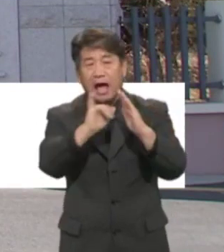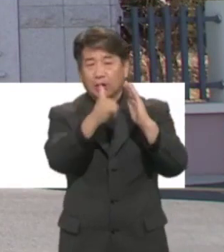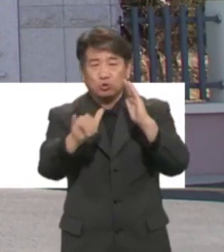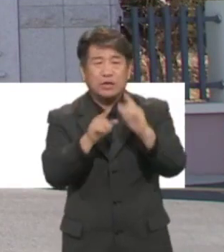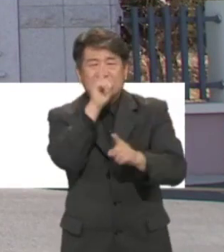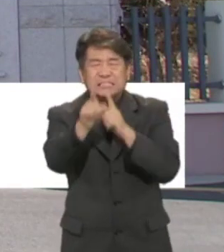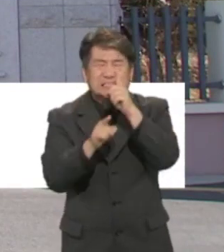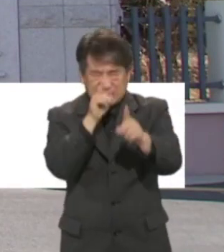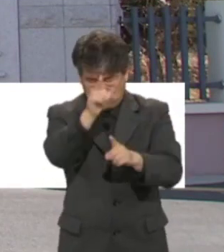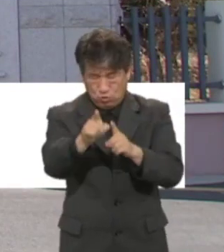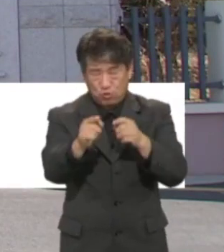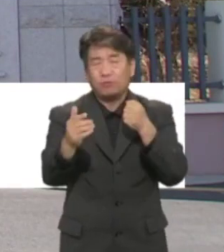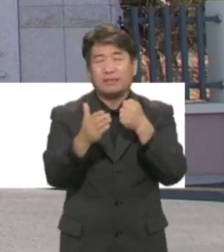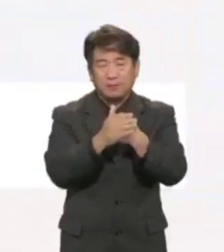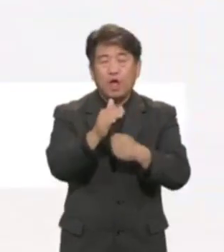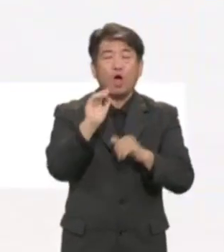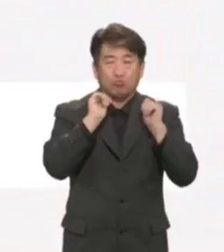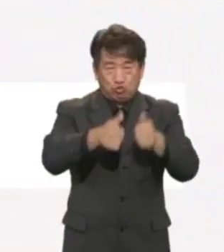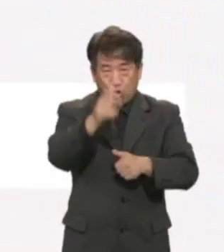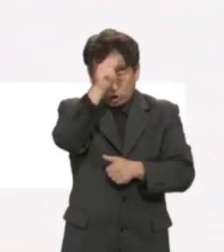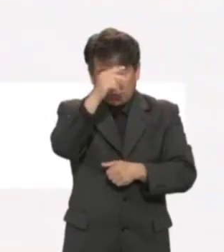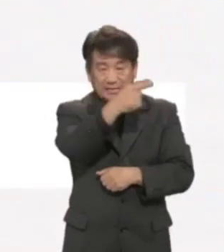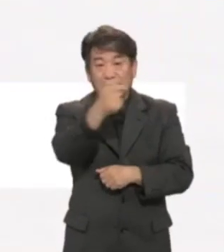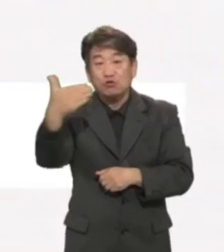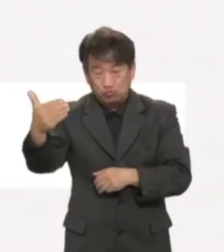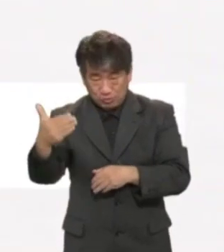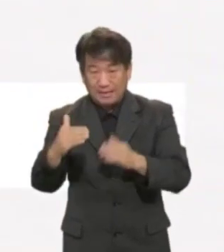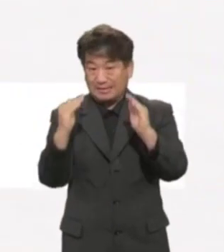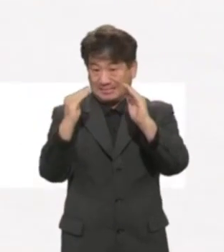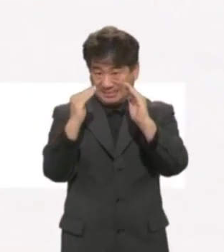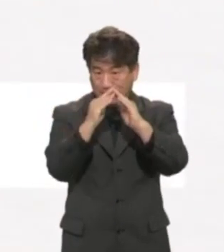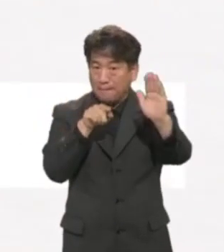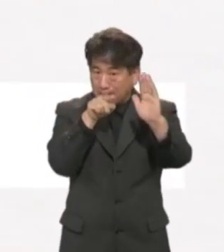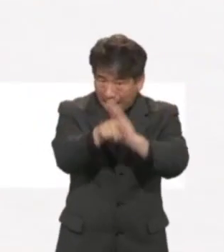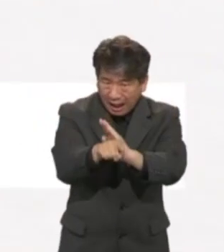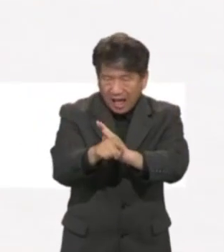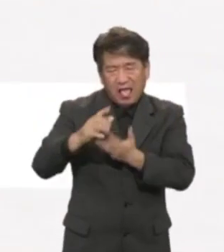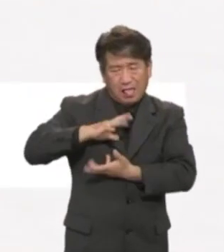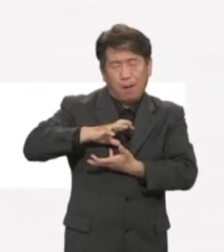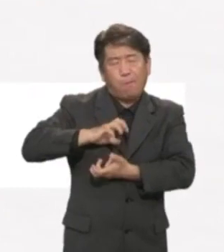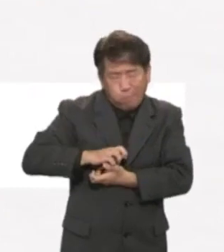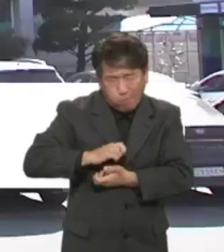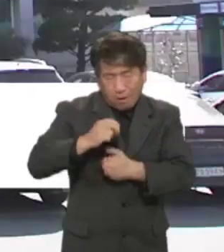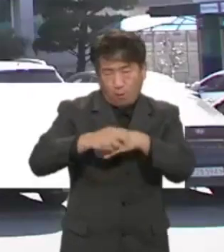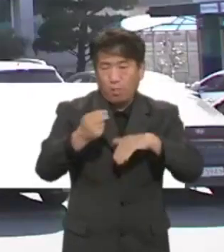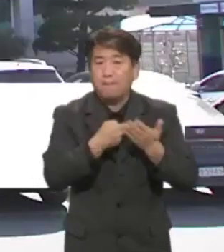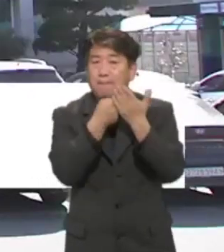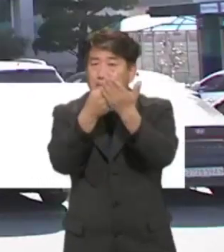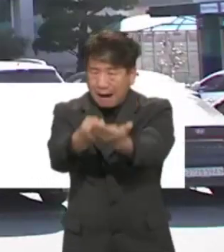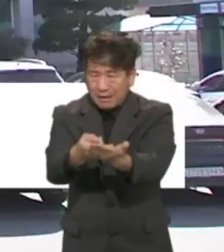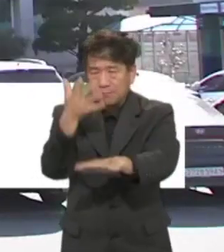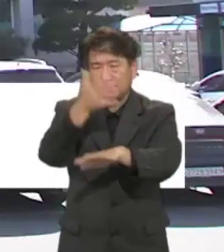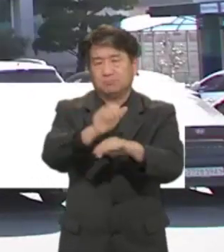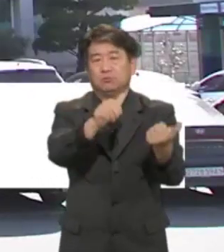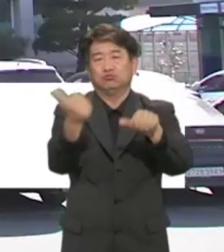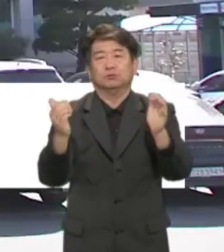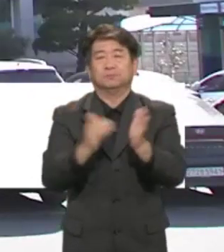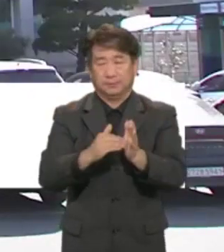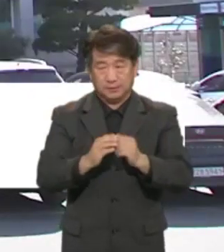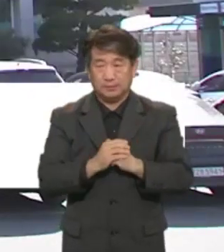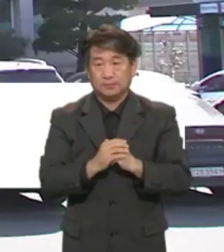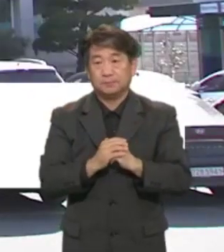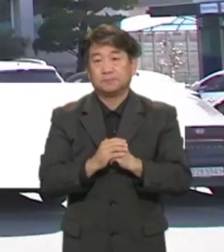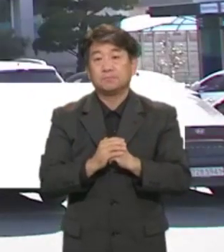가족들의 신고를 받은 부여 경찰과 소방당국은 자택에서 심정지 상태의 a씨를 구조해 병원으로 이송했지만 끝내